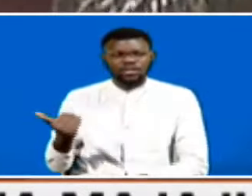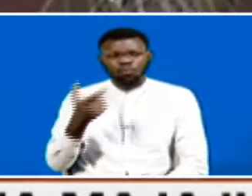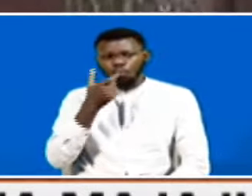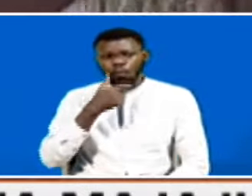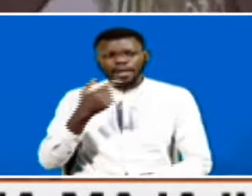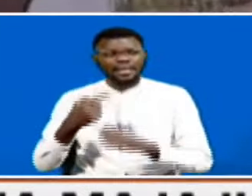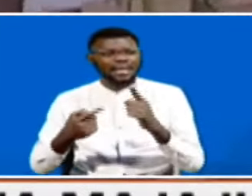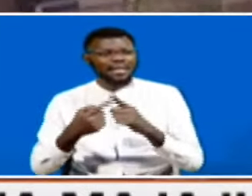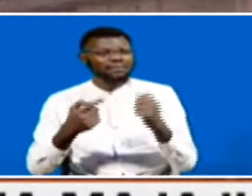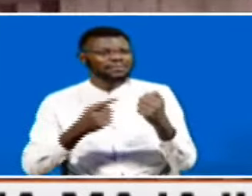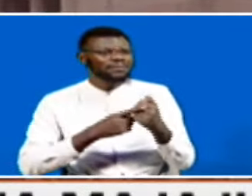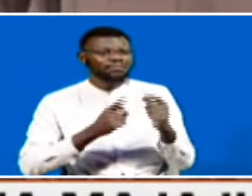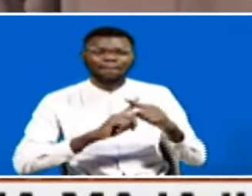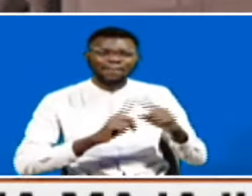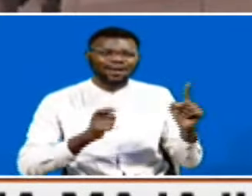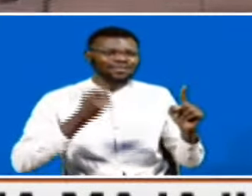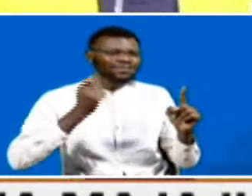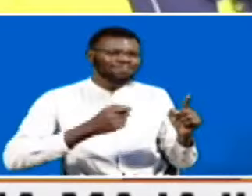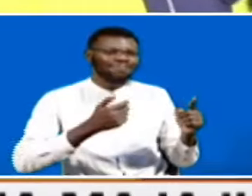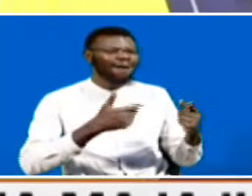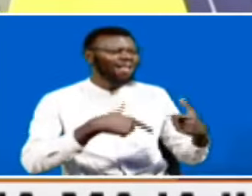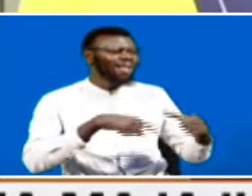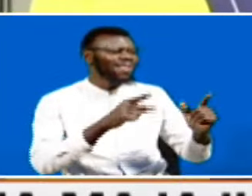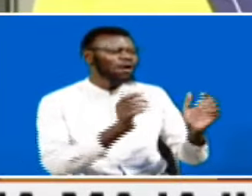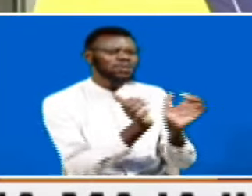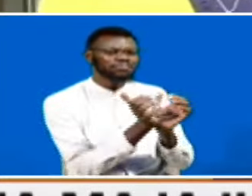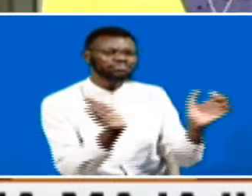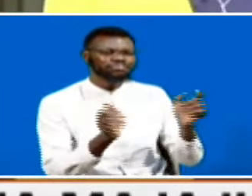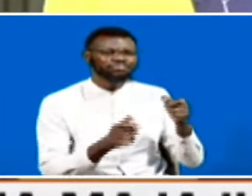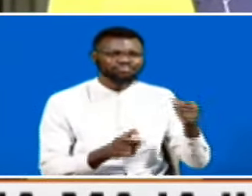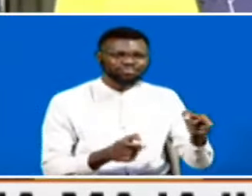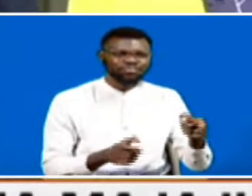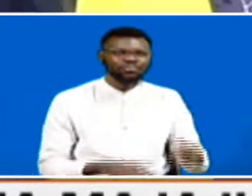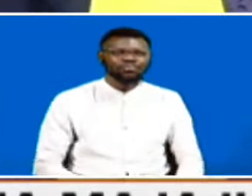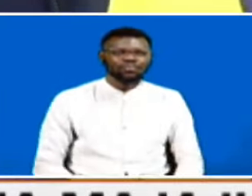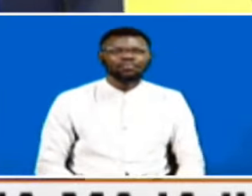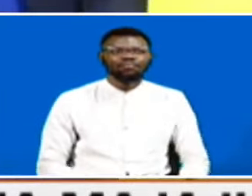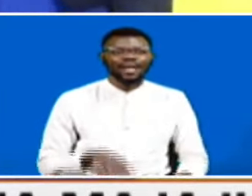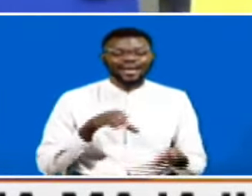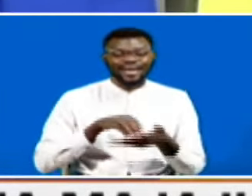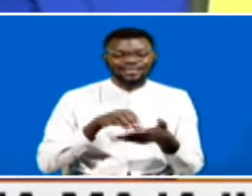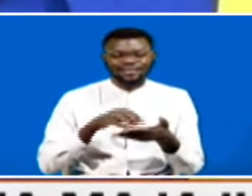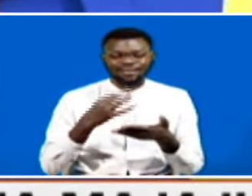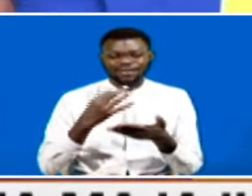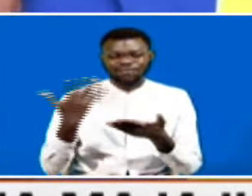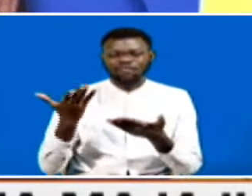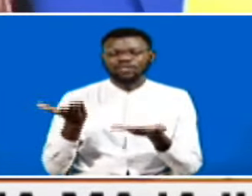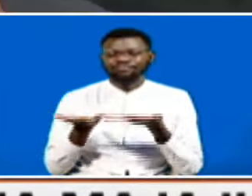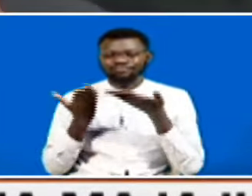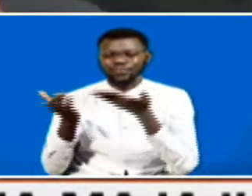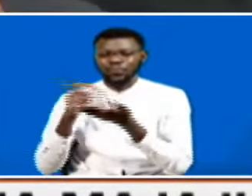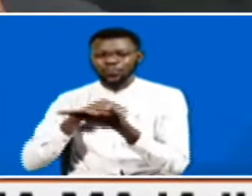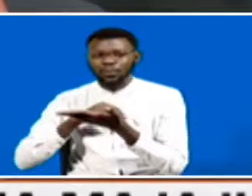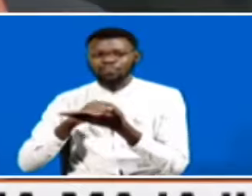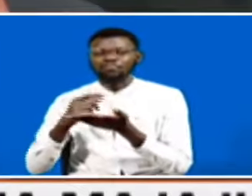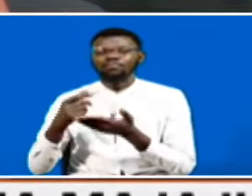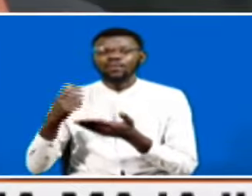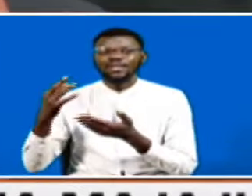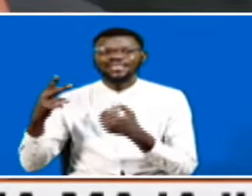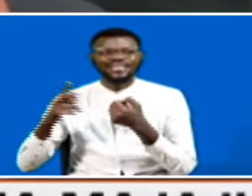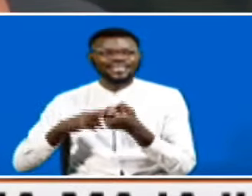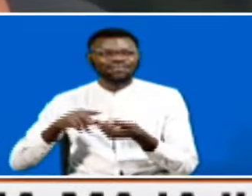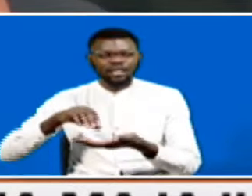6 na kufanya mshukiwa huyo kuachiliwa huru. Kwa hoja 85 zilizopelekewa JSC, hoja 37 zimetupiliwa mbali